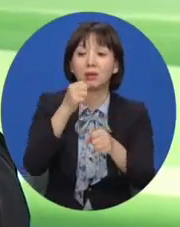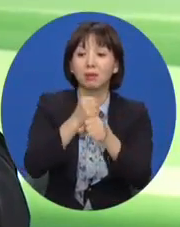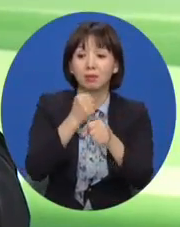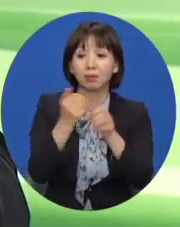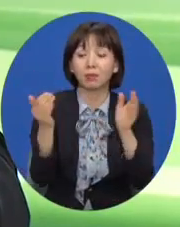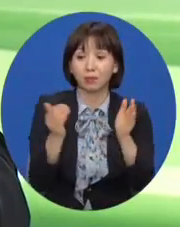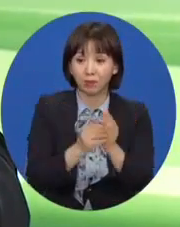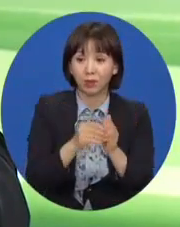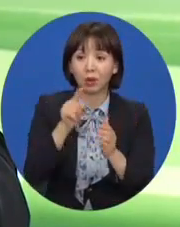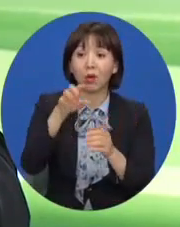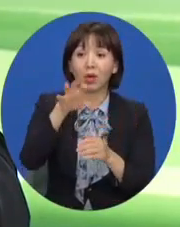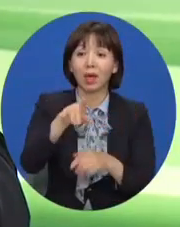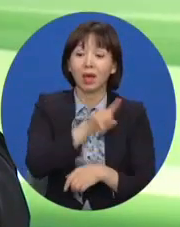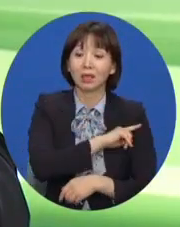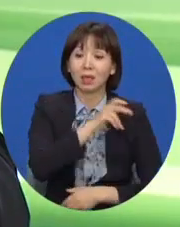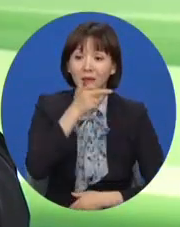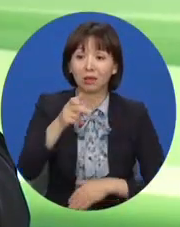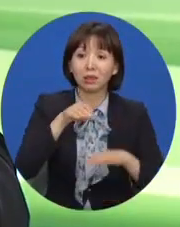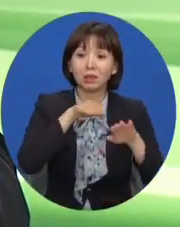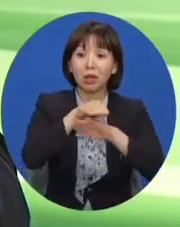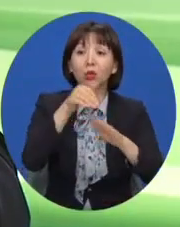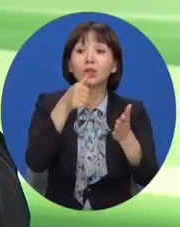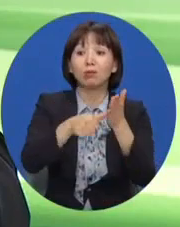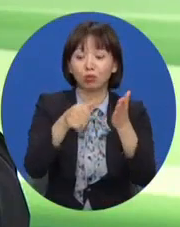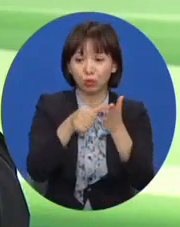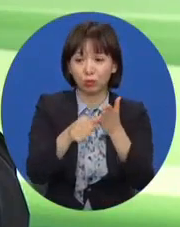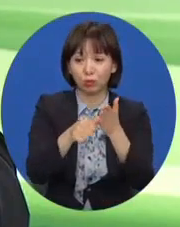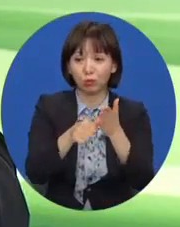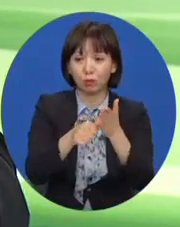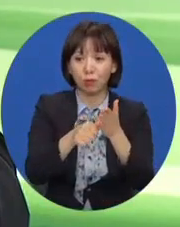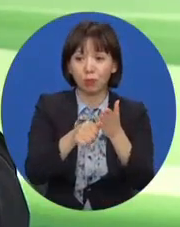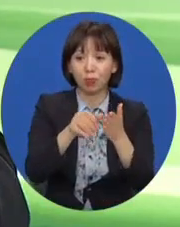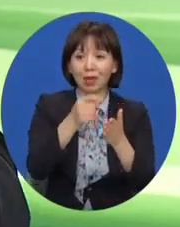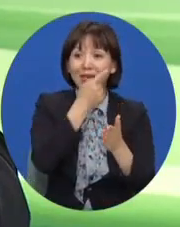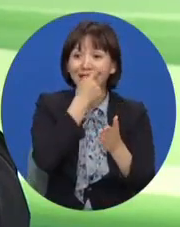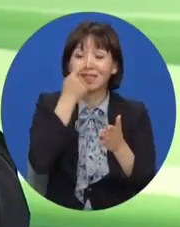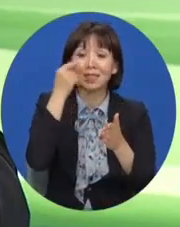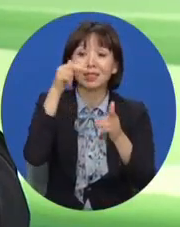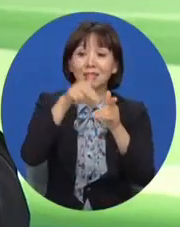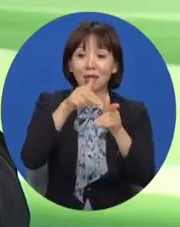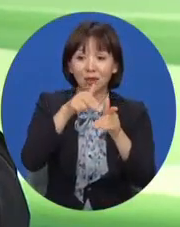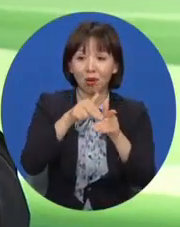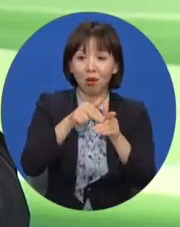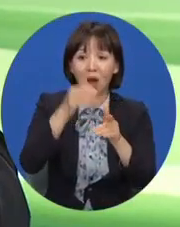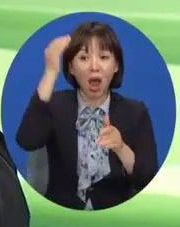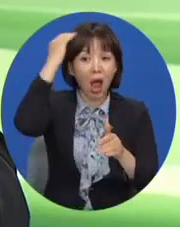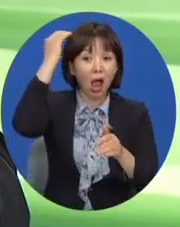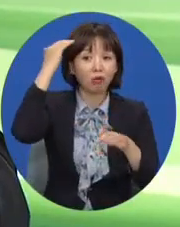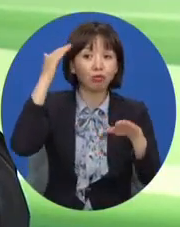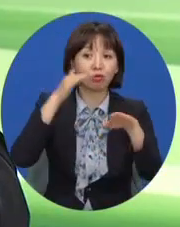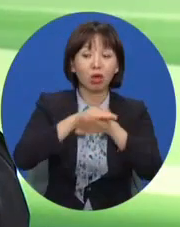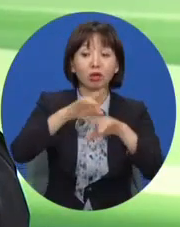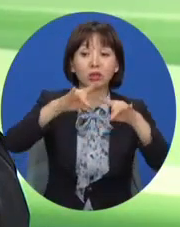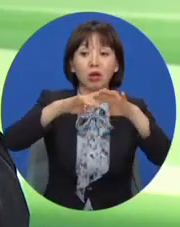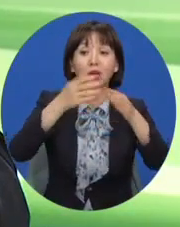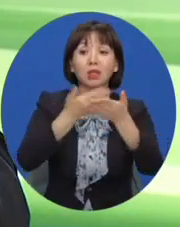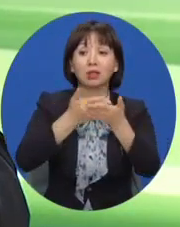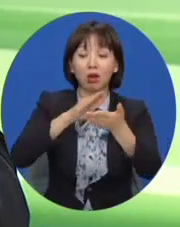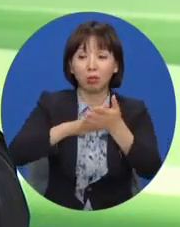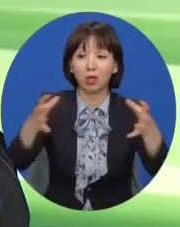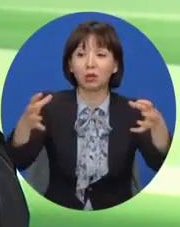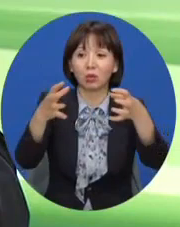말씀드렸습니다. 여기에 가장 큰 것은 자동차 부품 인증센터와 또 한국형 전기 설비